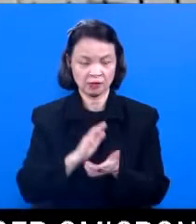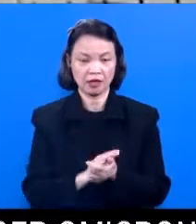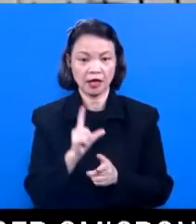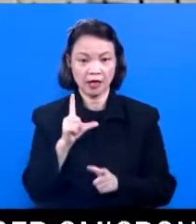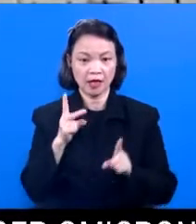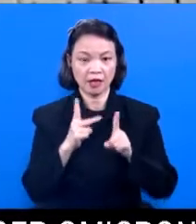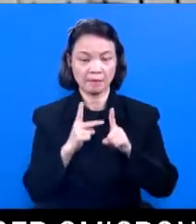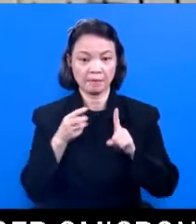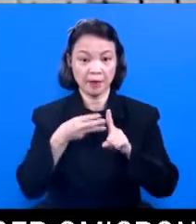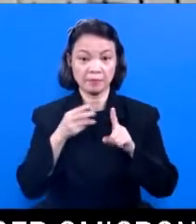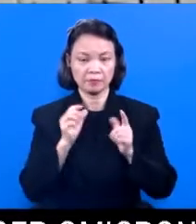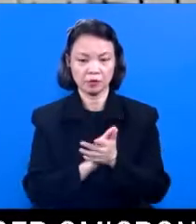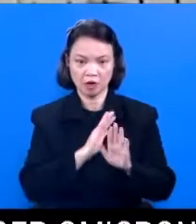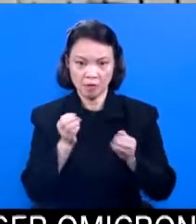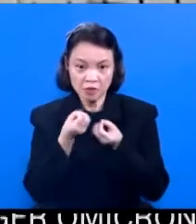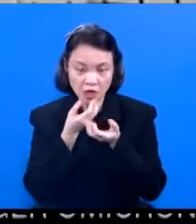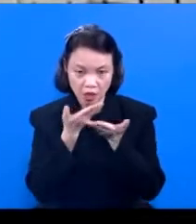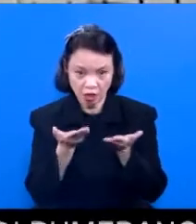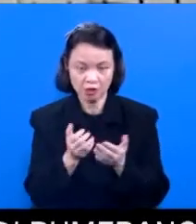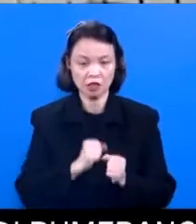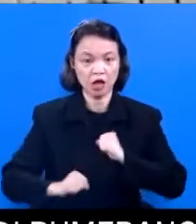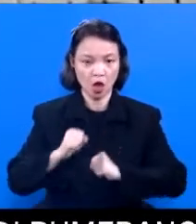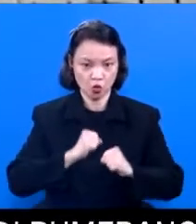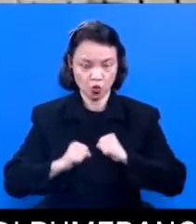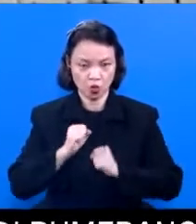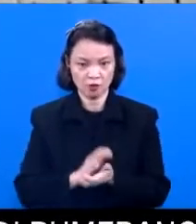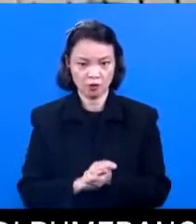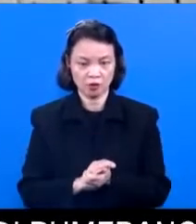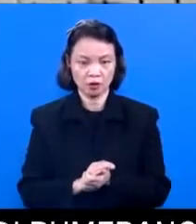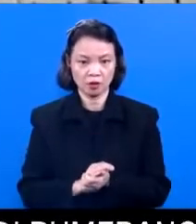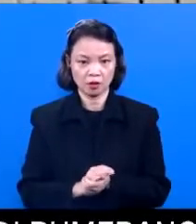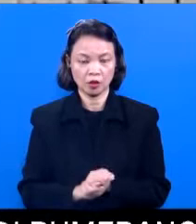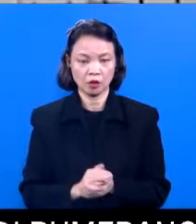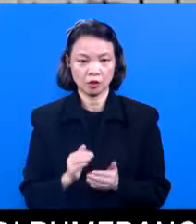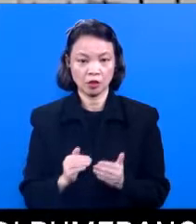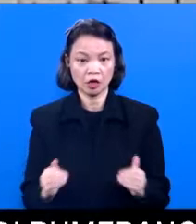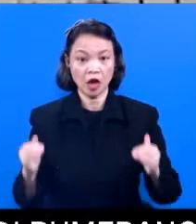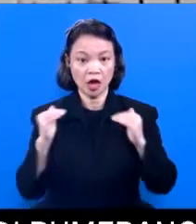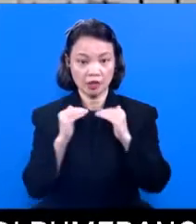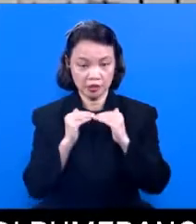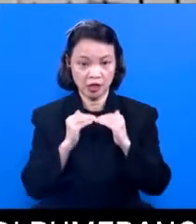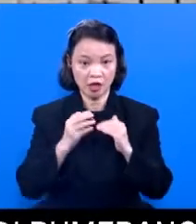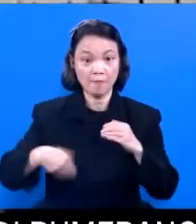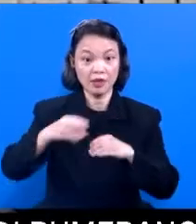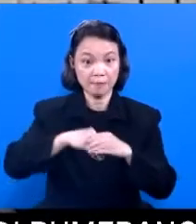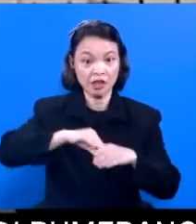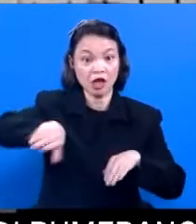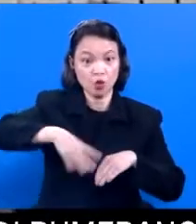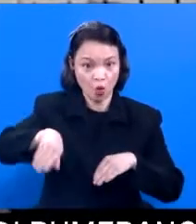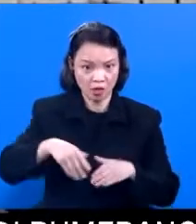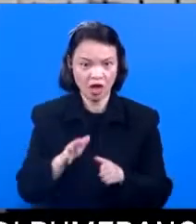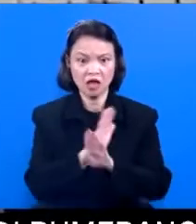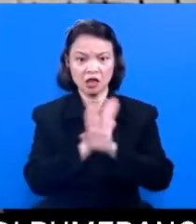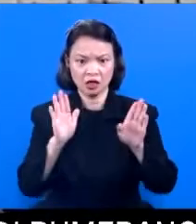sangat tidak menyarankan untuk dilakukan restoratif justice karena ini nanti